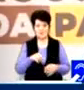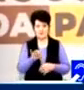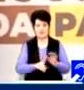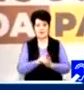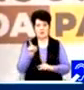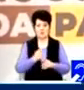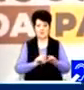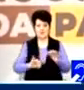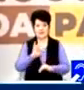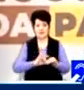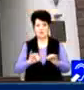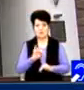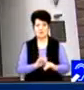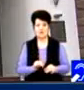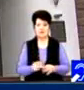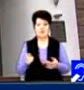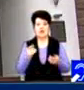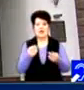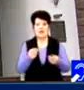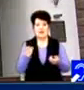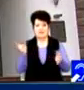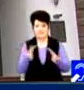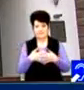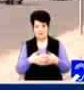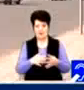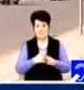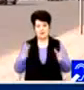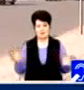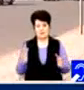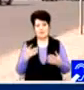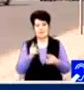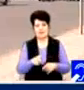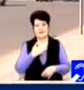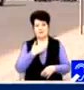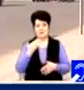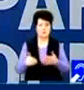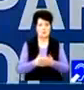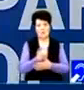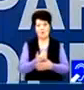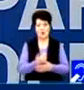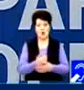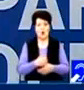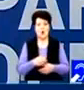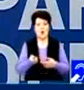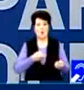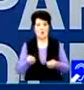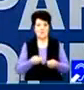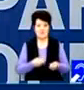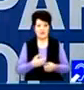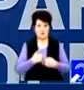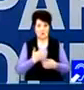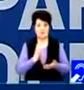pe de la negocieri în vederea identificării unei coaliții majoritare care să voteze noul guvern Noi suntem deschiși